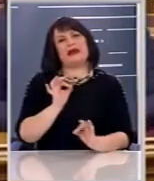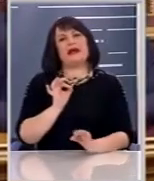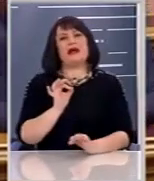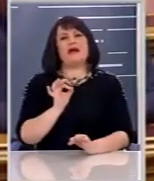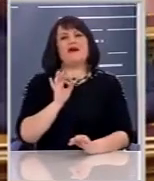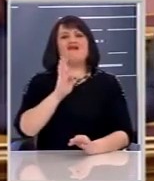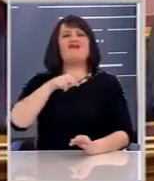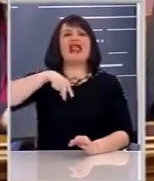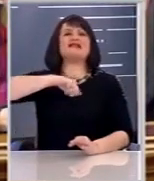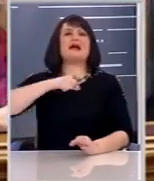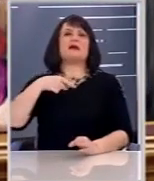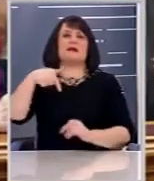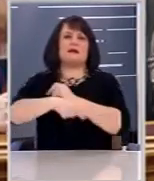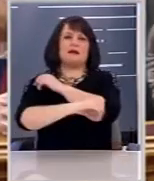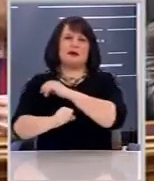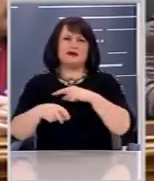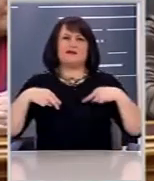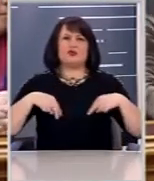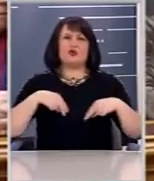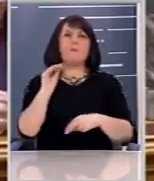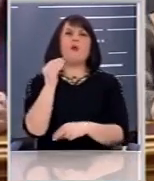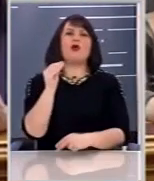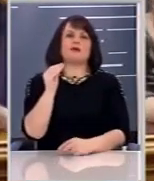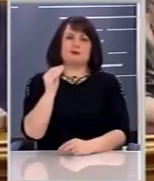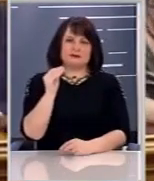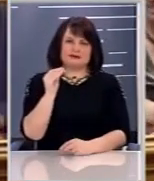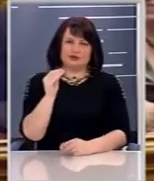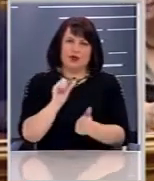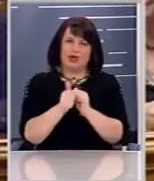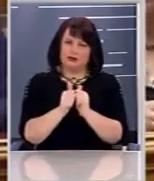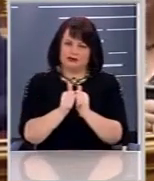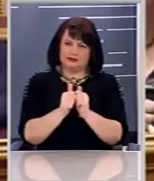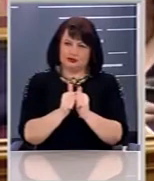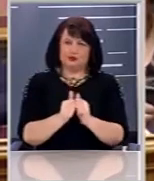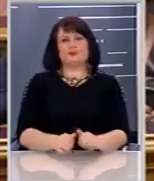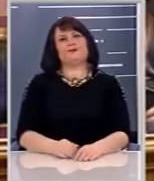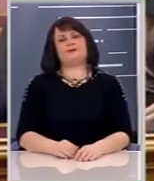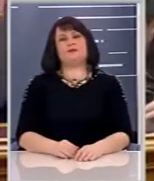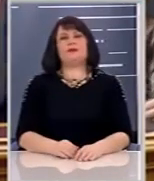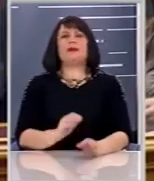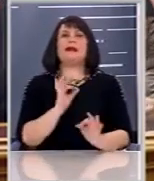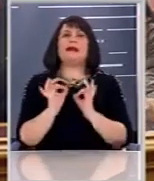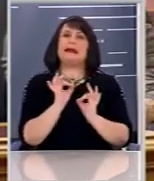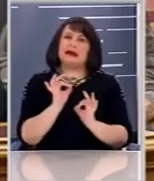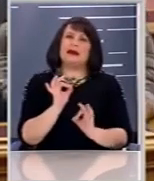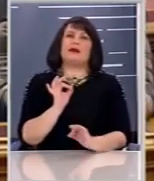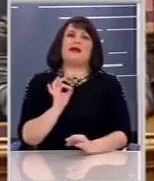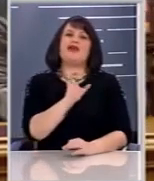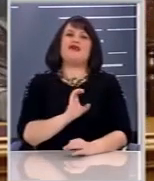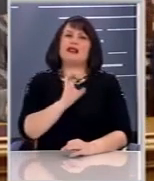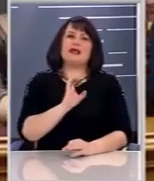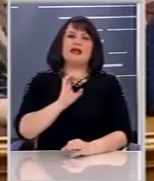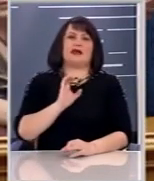Βλαζάκη, Γενική Γραμματέας Υπουργείου Πολιτισμού και Αθλητισμού, η κυρία Ευρυδίκη